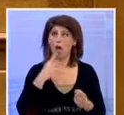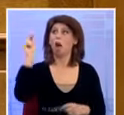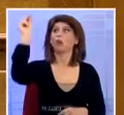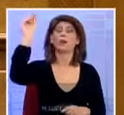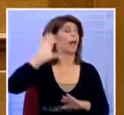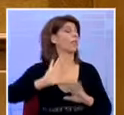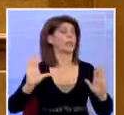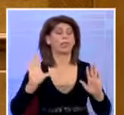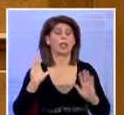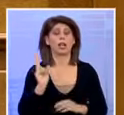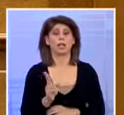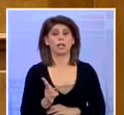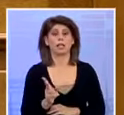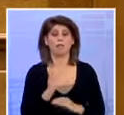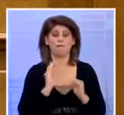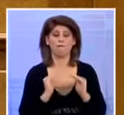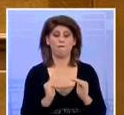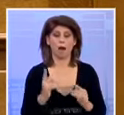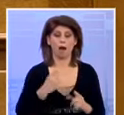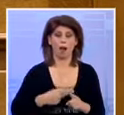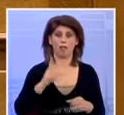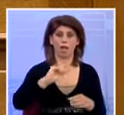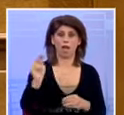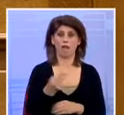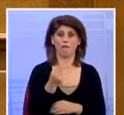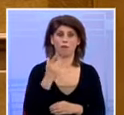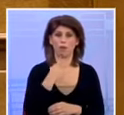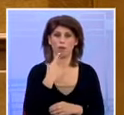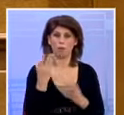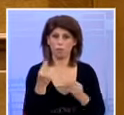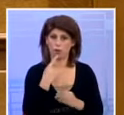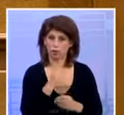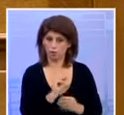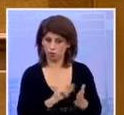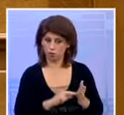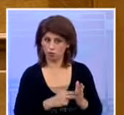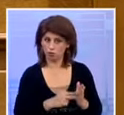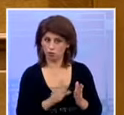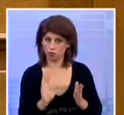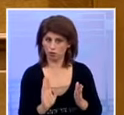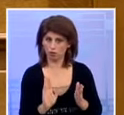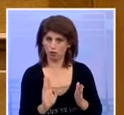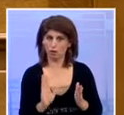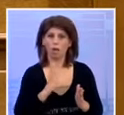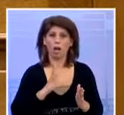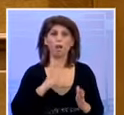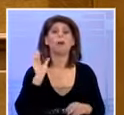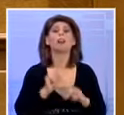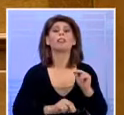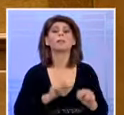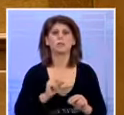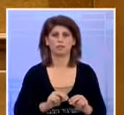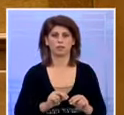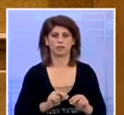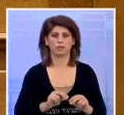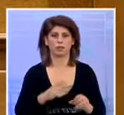δεν υπάρχει κίνδυνος για την παραμονή της χώρας στο ευρώ, όταν πολλοί δικοί σας έλεγαν το αντίθετο. Ο κόσμος δεν σας ψήφισε για να